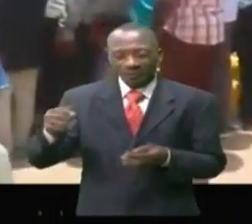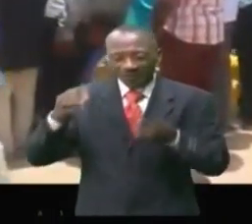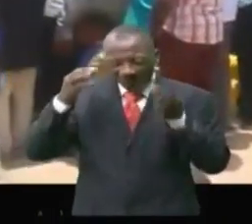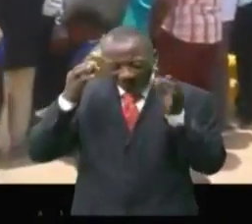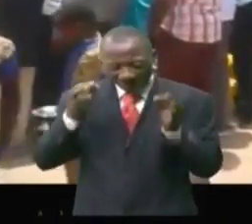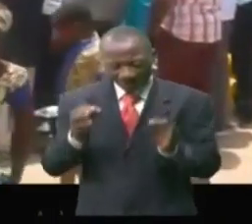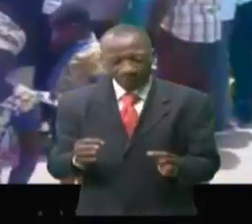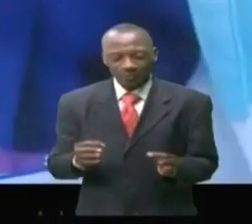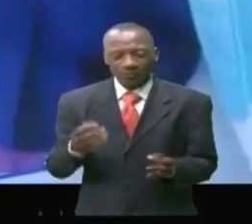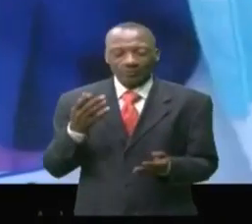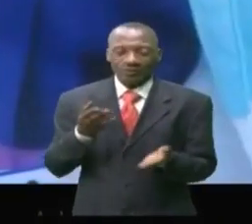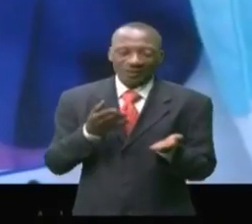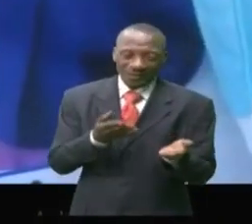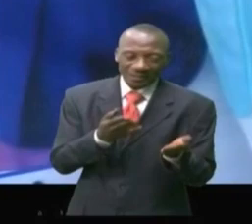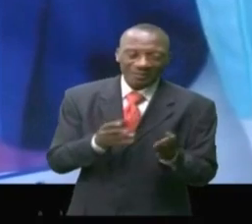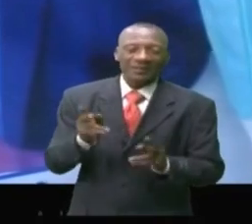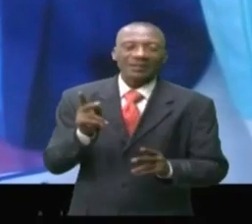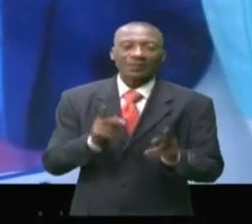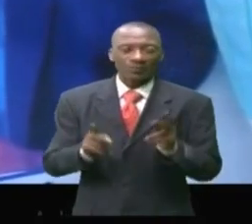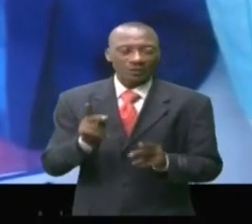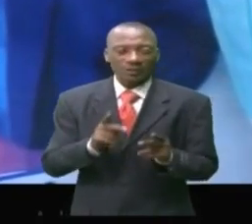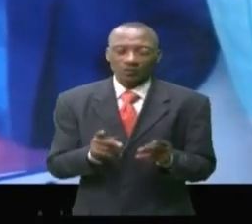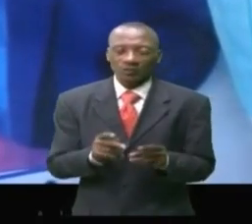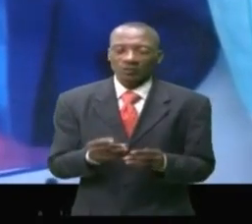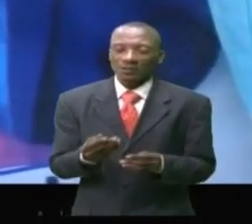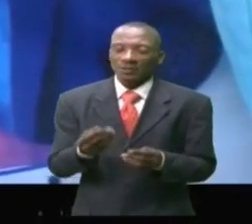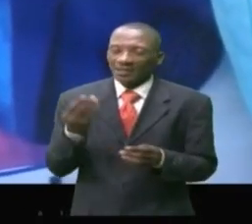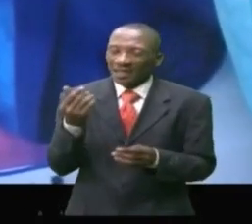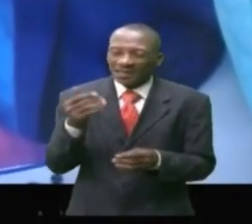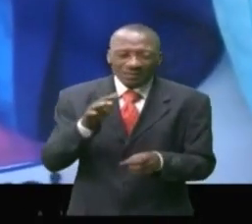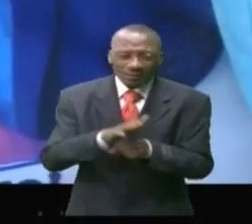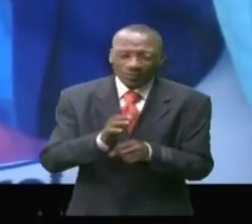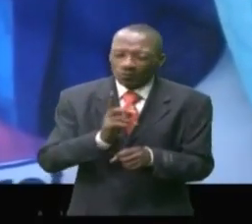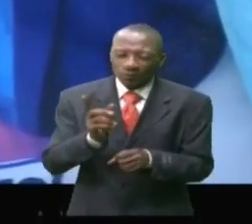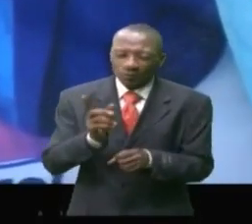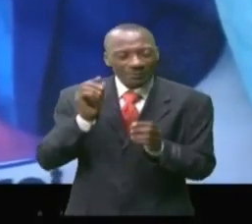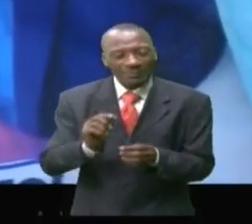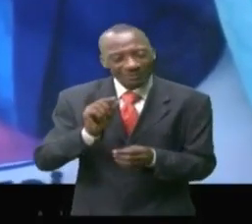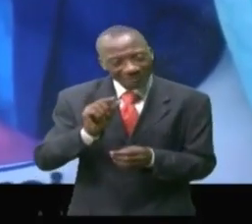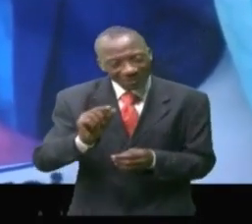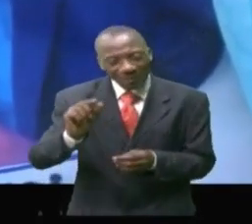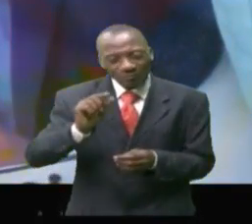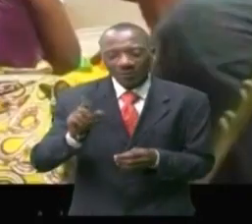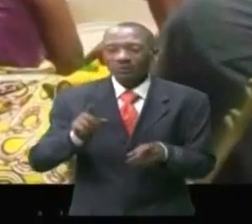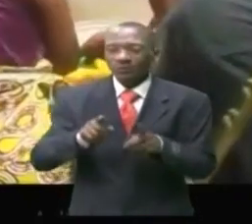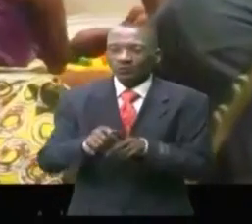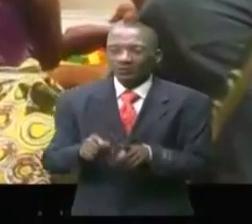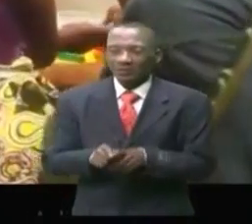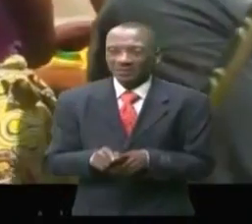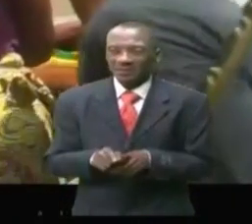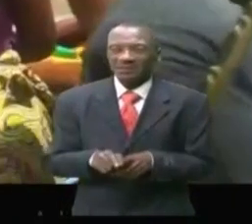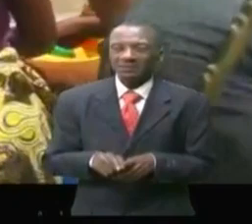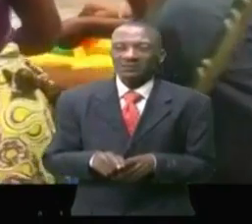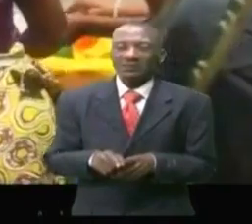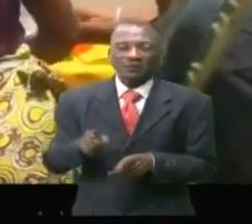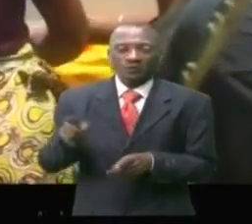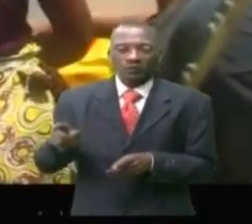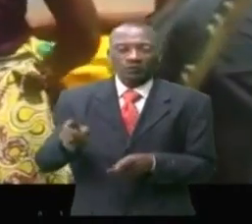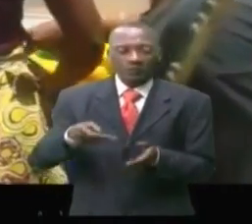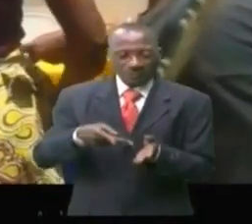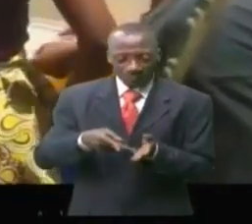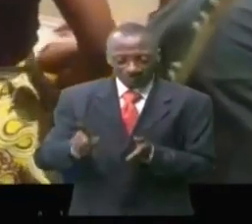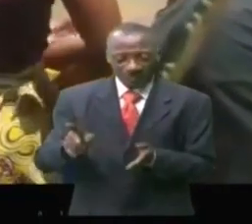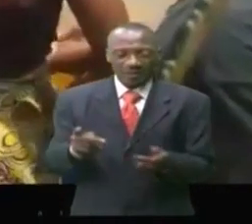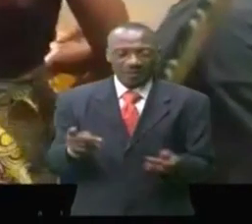dans la mesure du possible, Maître Eli Kayembe Moulaya prend en charge la facture d'eau jusqu'au mois de décembre de l'année